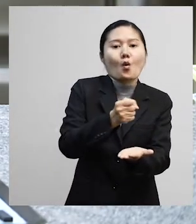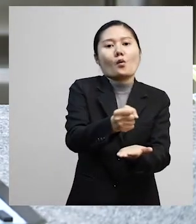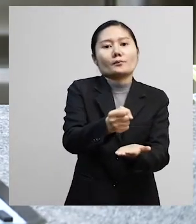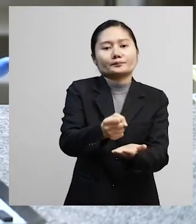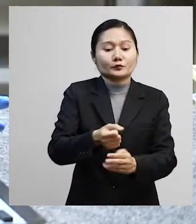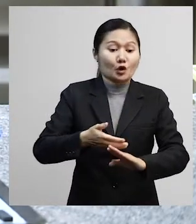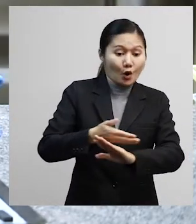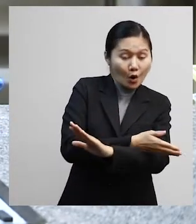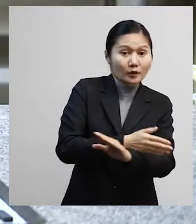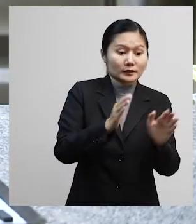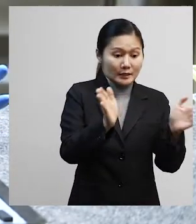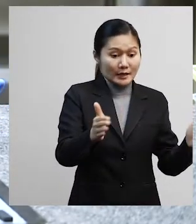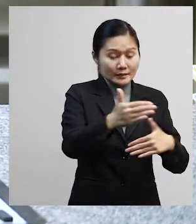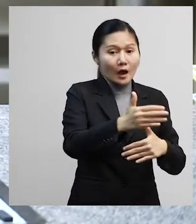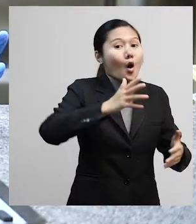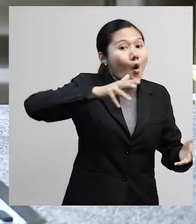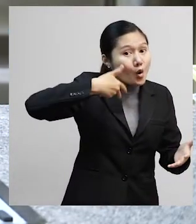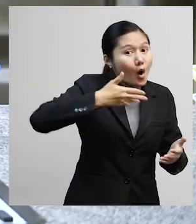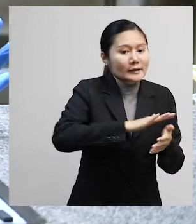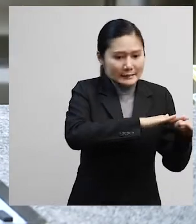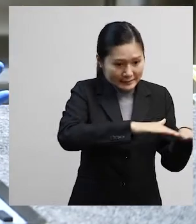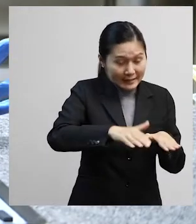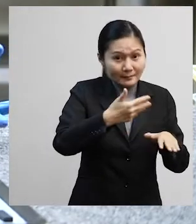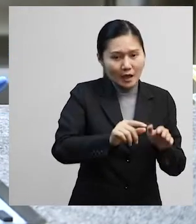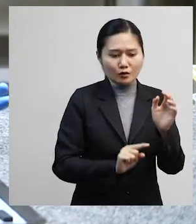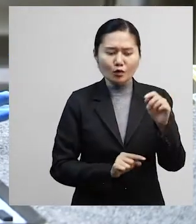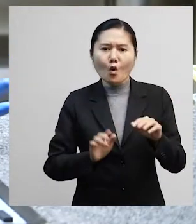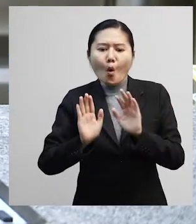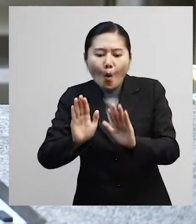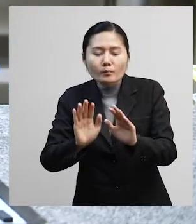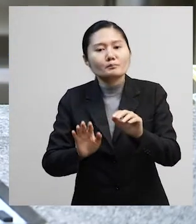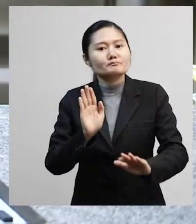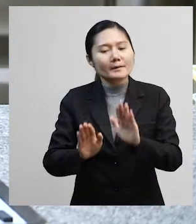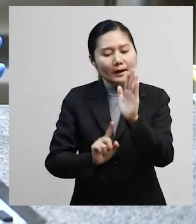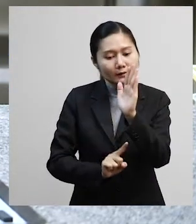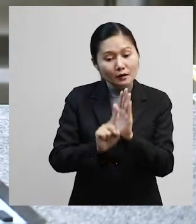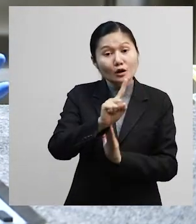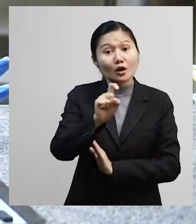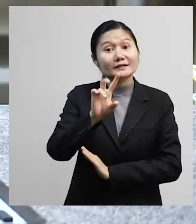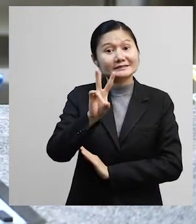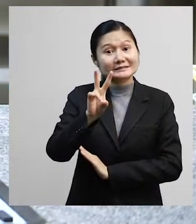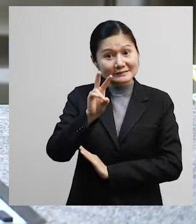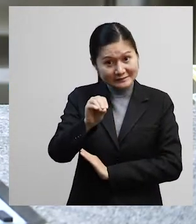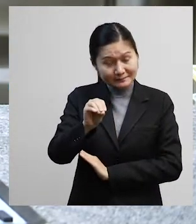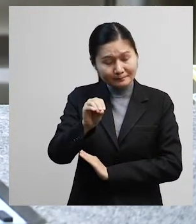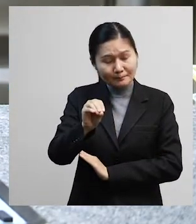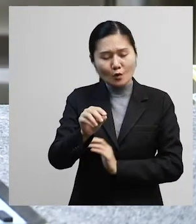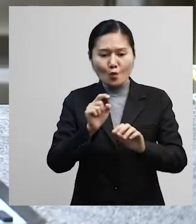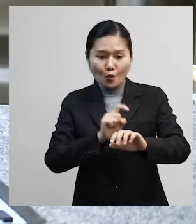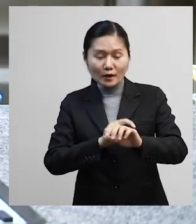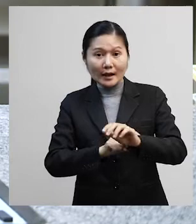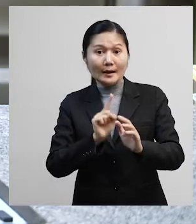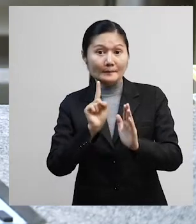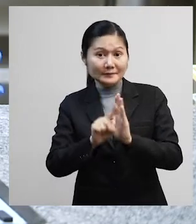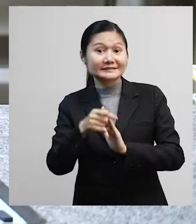อุ่นเอาไว้แล้วนะคะเราจะอบที่อุณหภูมิประมาณสัก170องศาค่ะจะสัก10นาทีอันนี้ก็ขึ้นอยู่กับเตา